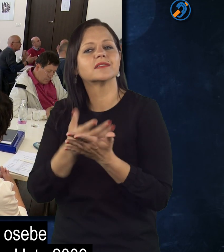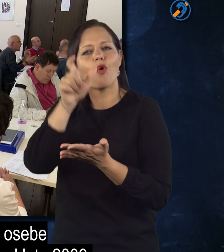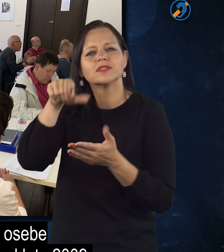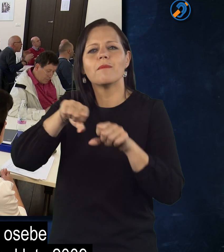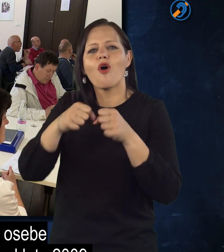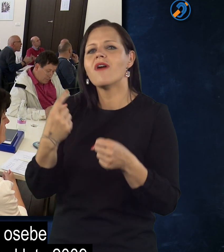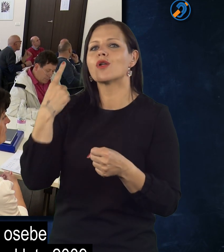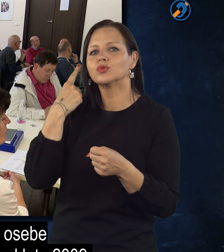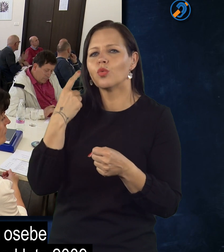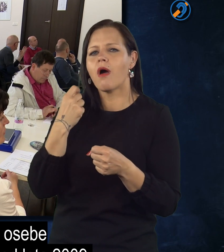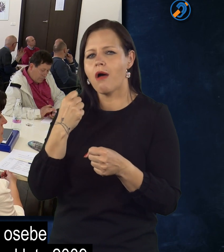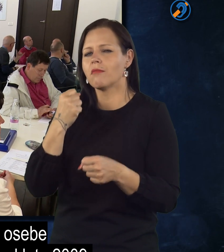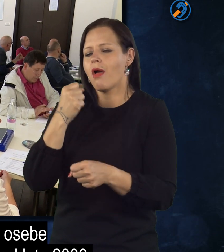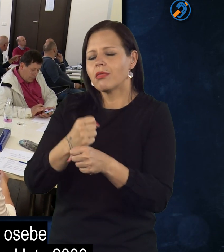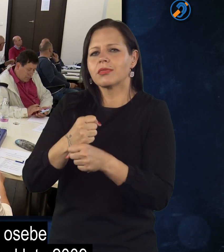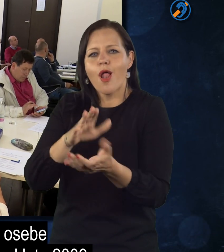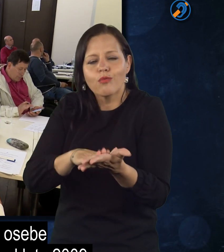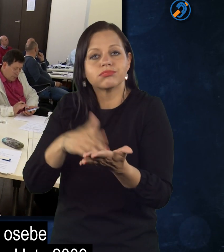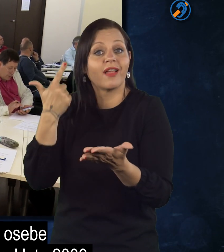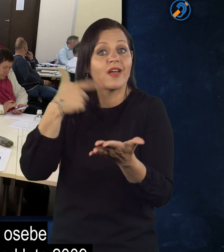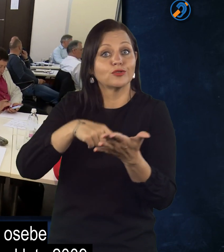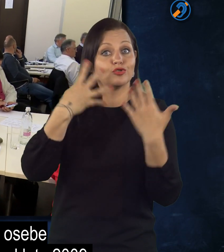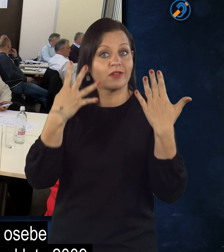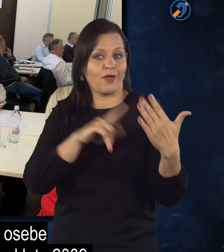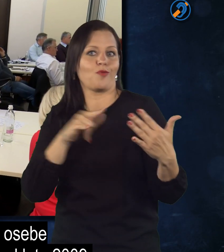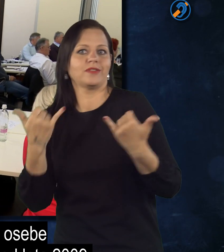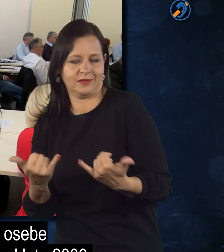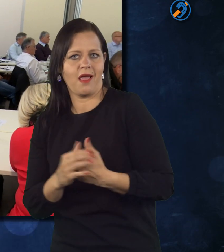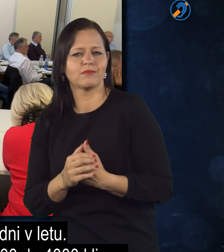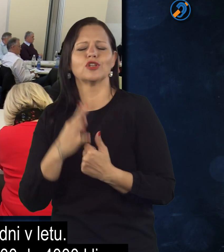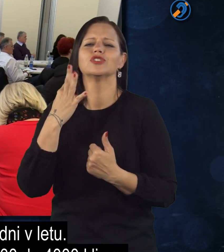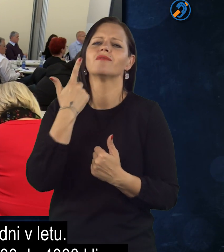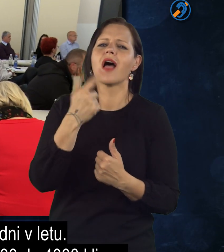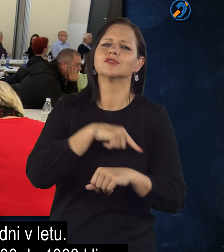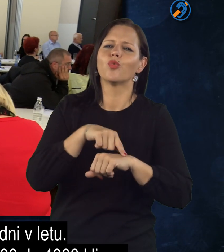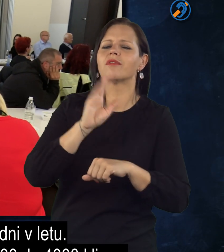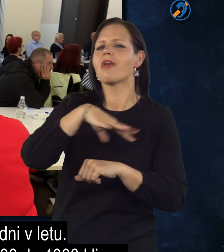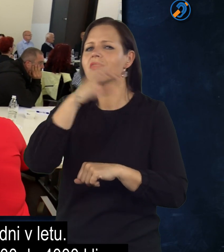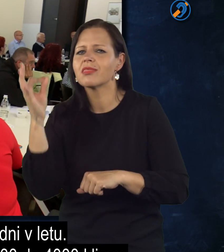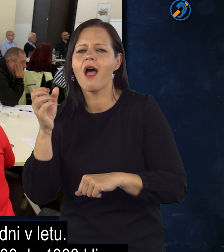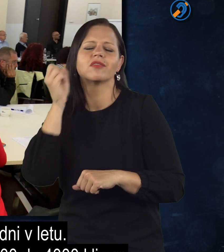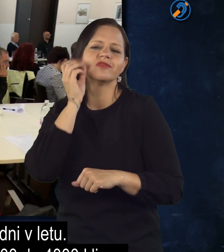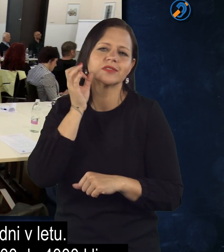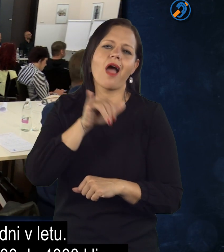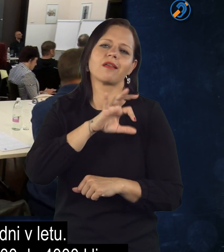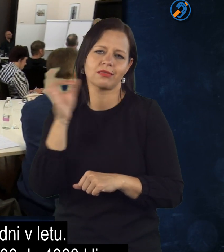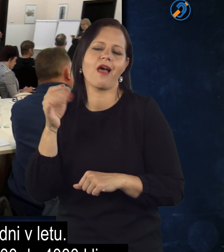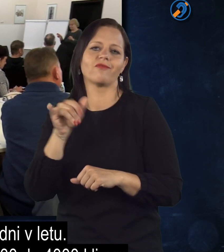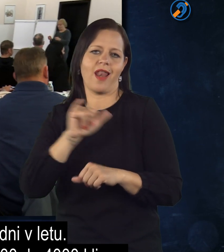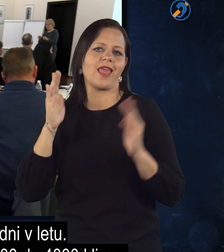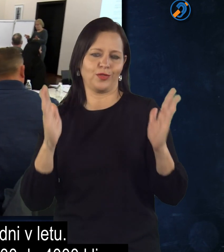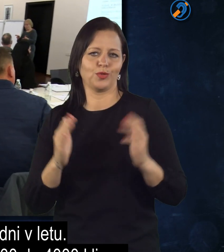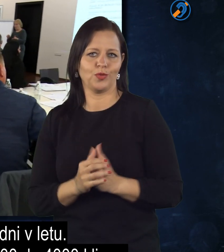Klicni center za osebe z okvaro sluha deluje od leta 2009, 24 ur na dan, vse dni v letu.